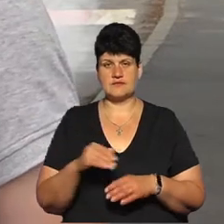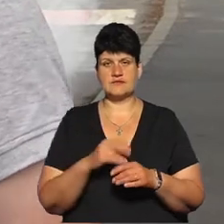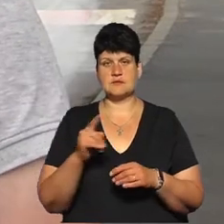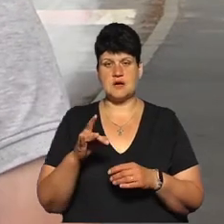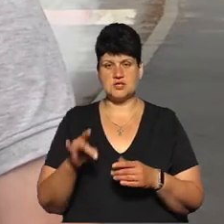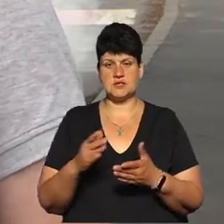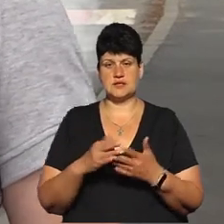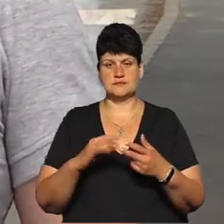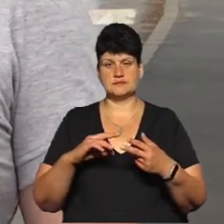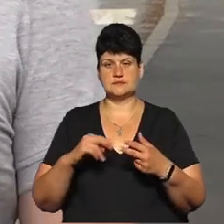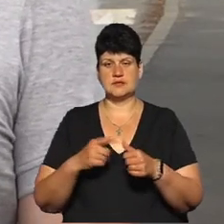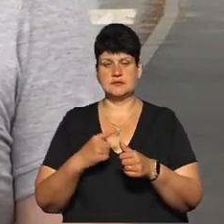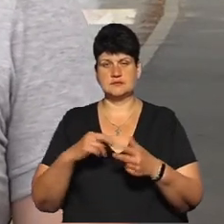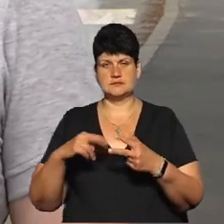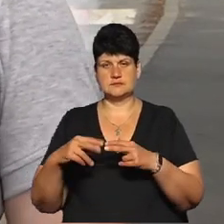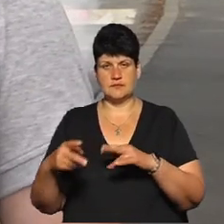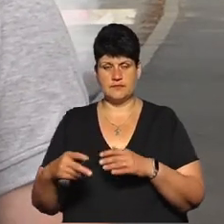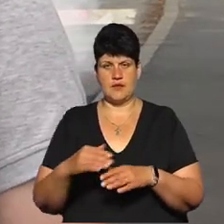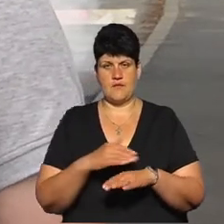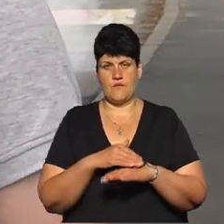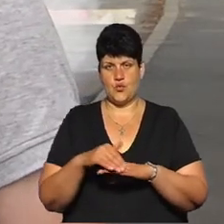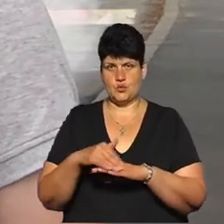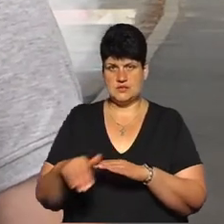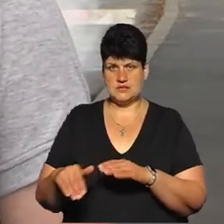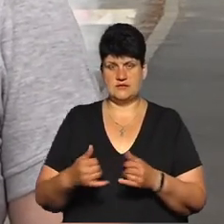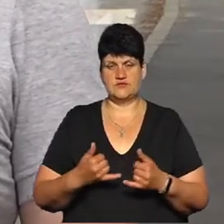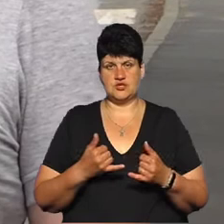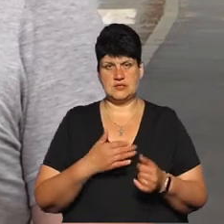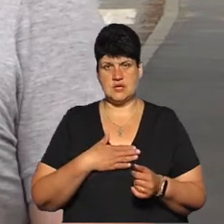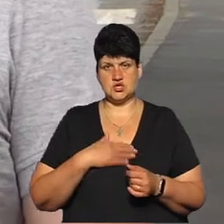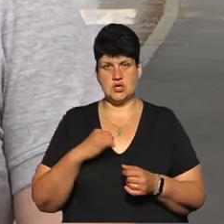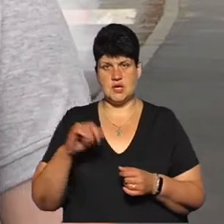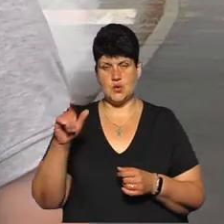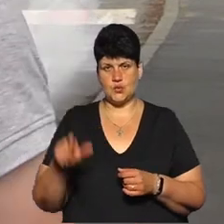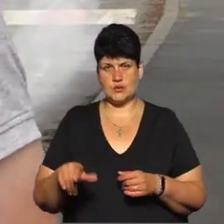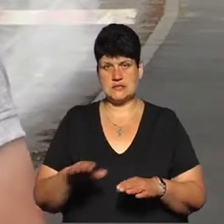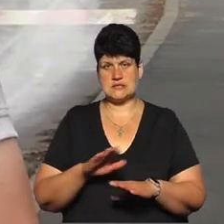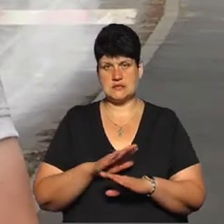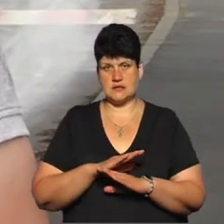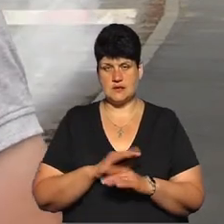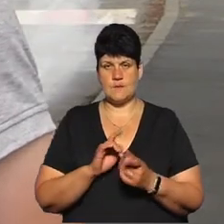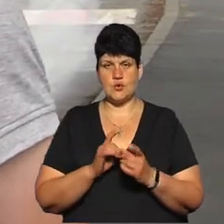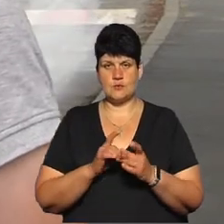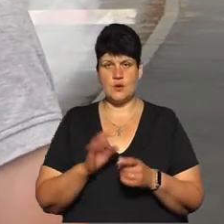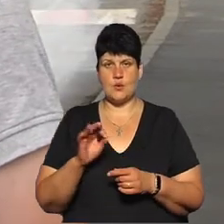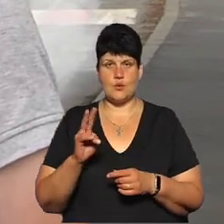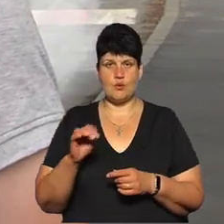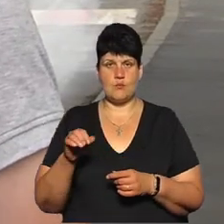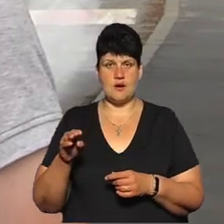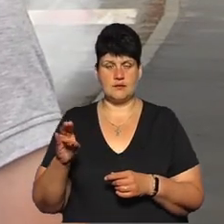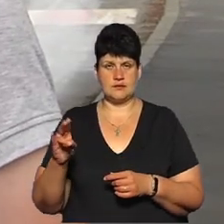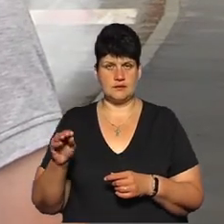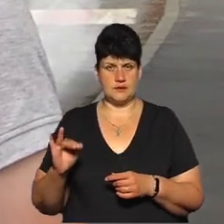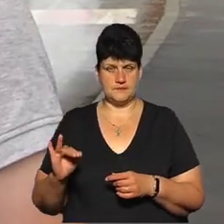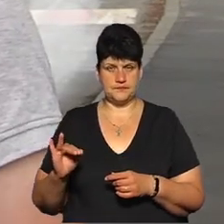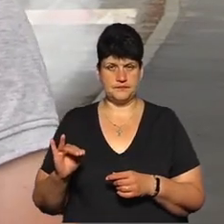вулиці перейменовані в честь наших героїв, які загинули в боротьбі з окупантом. Власне, і одна